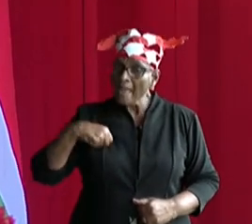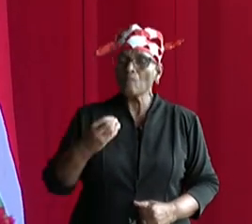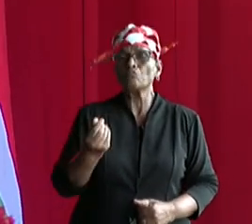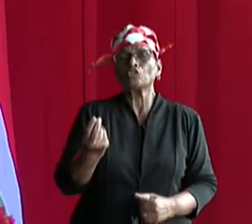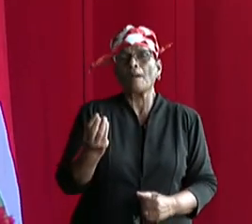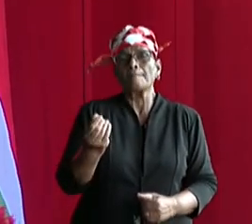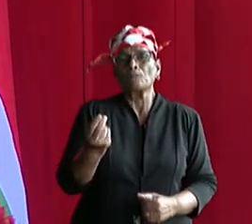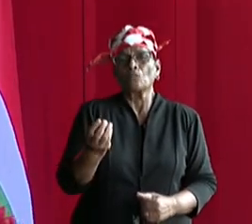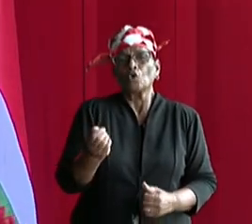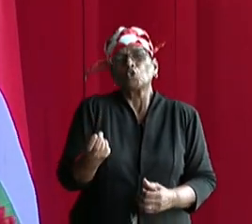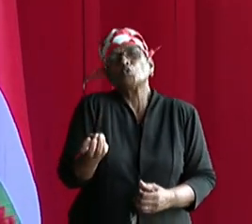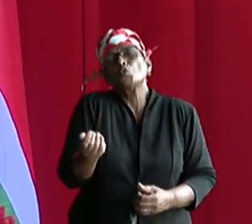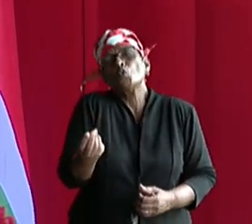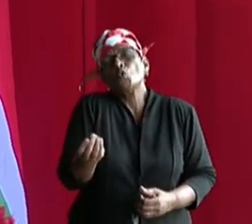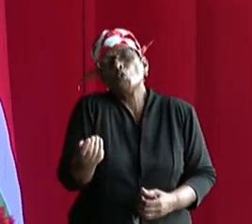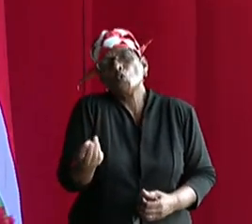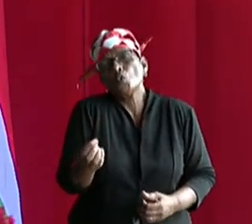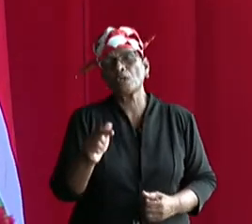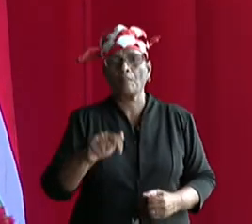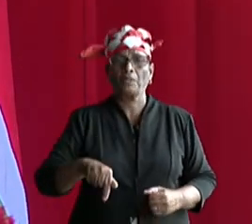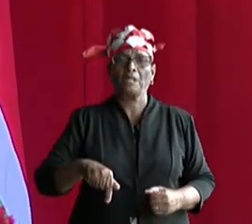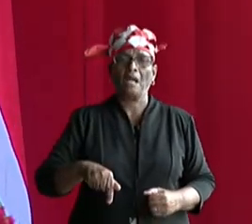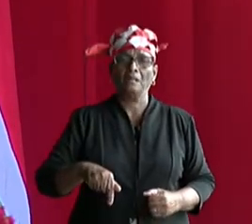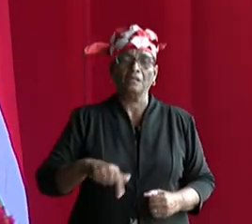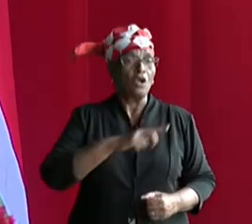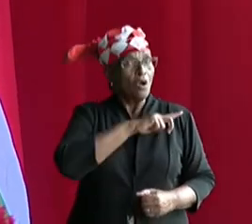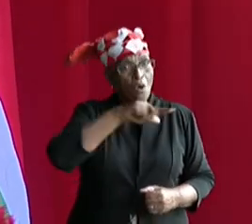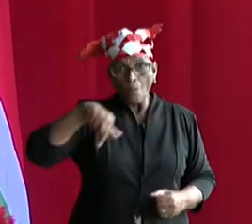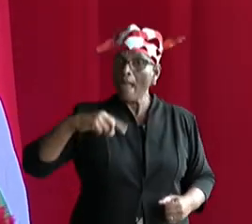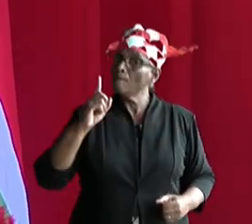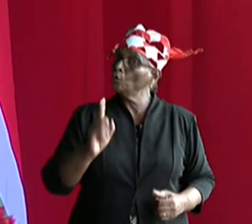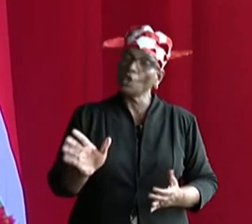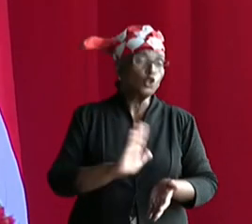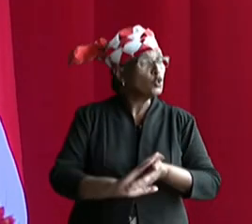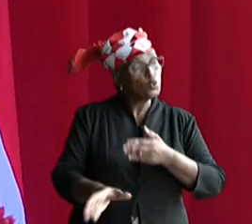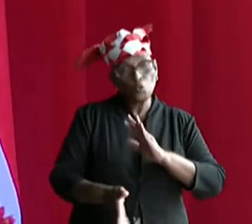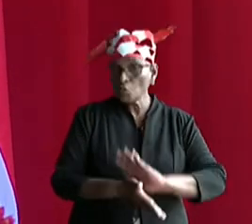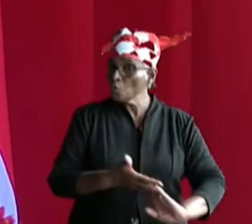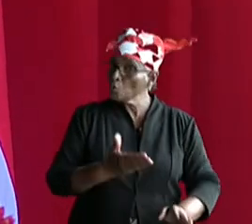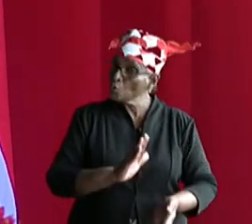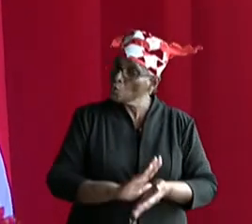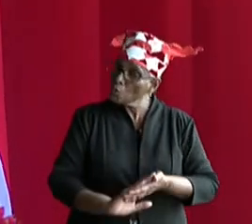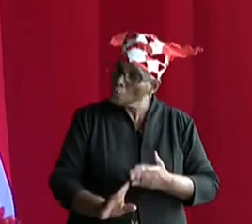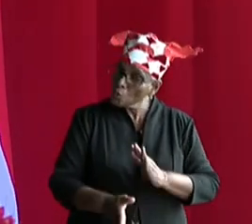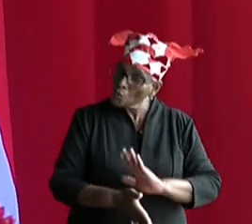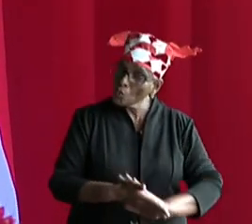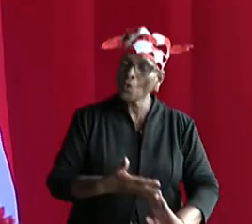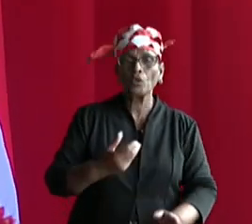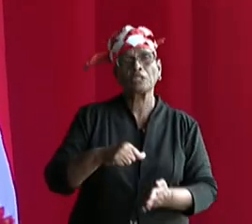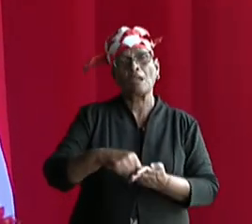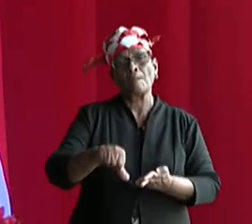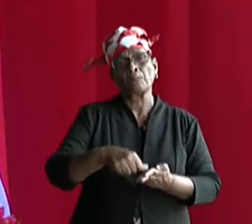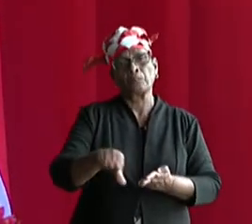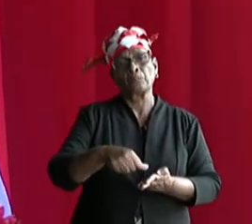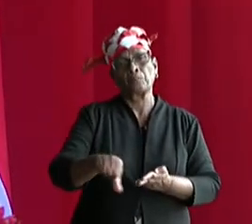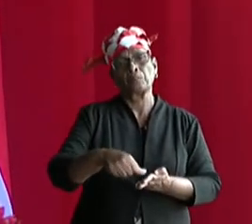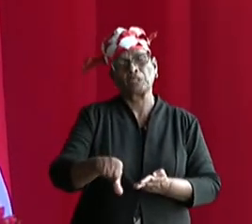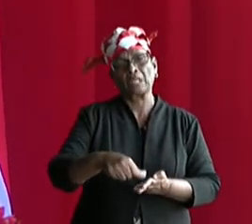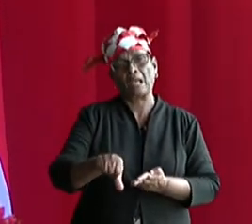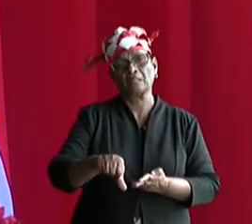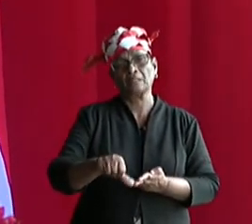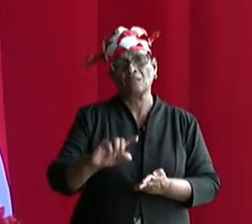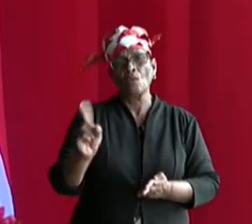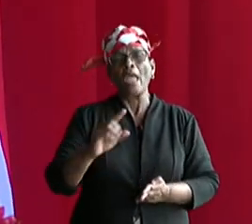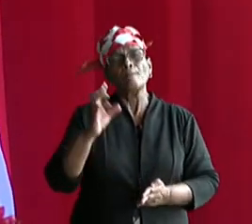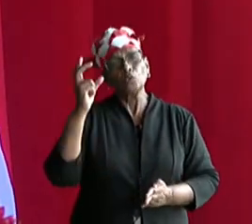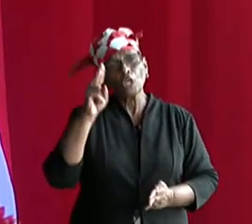Suriname nooit en ten nimmer willen of moeten betalen. Om alamala mustam brasa